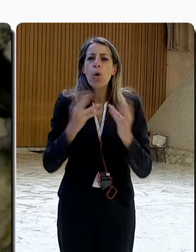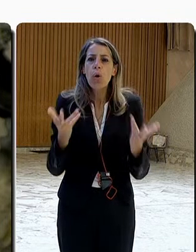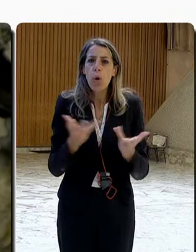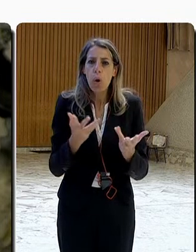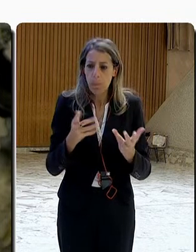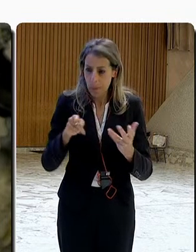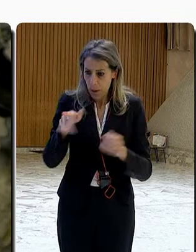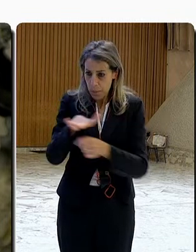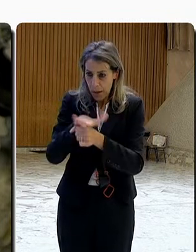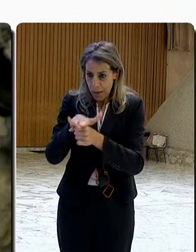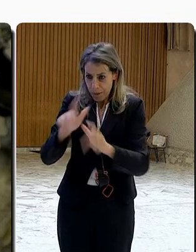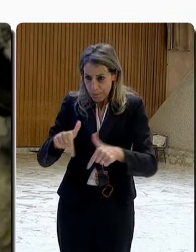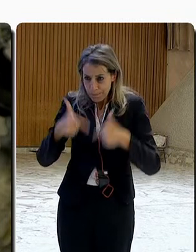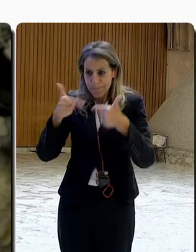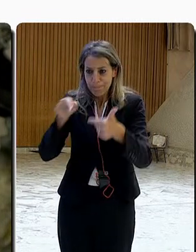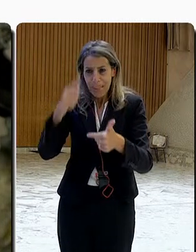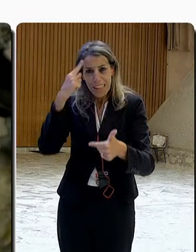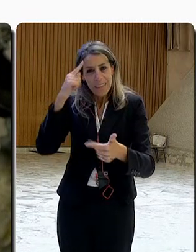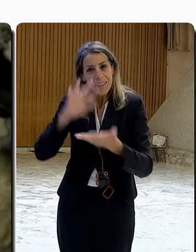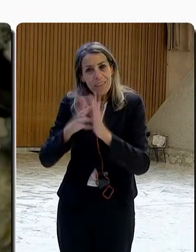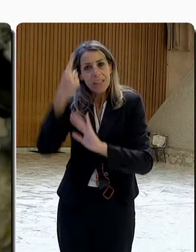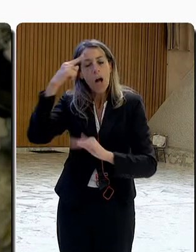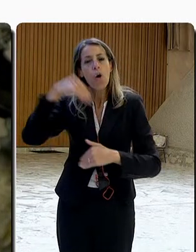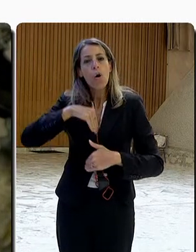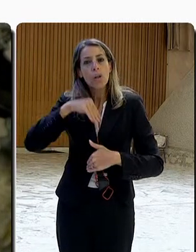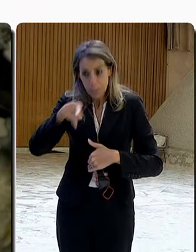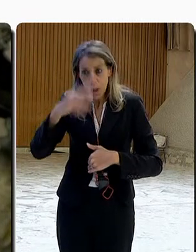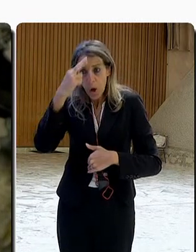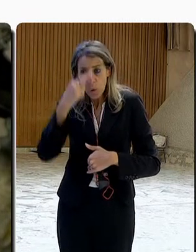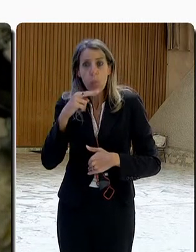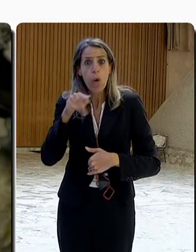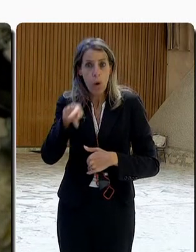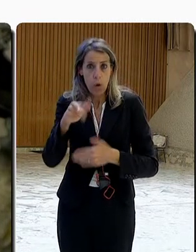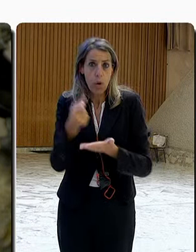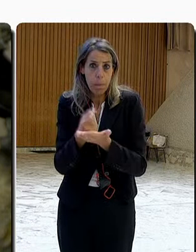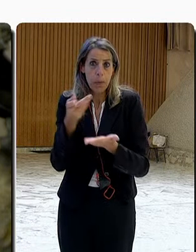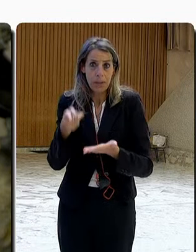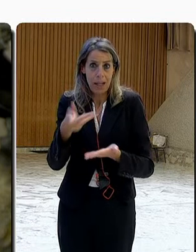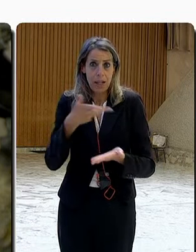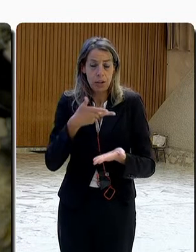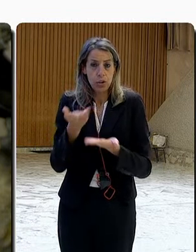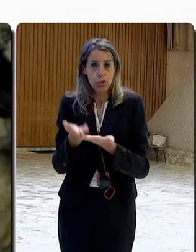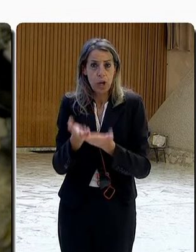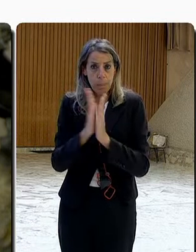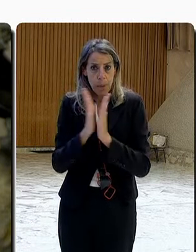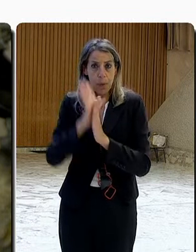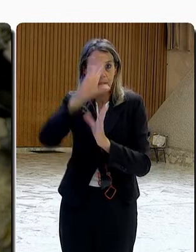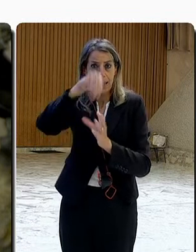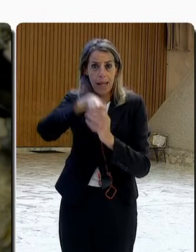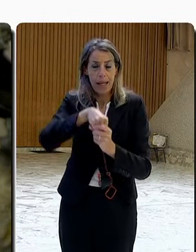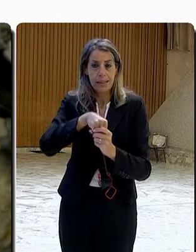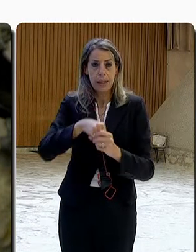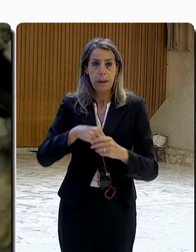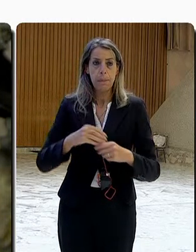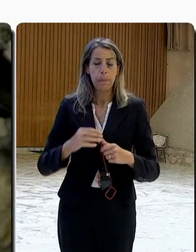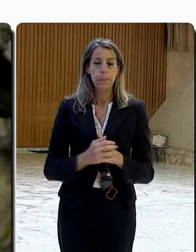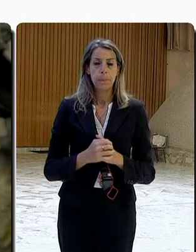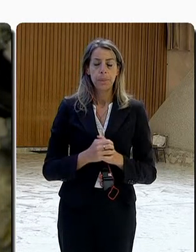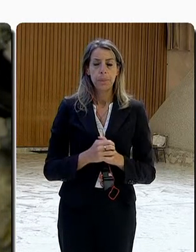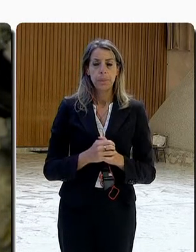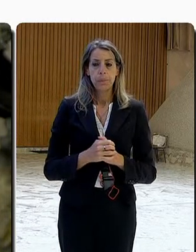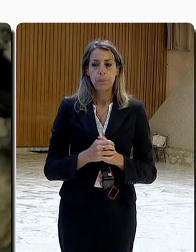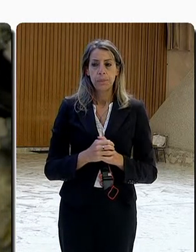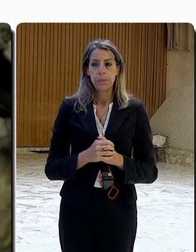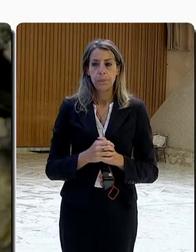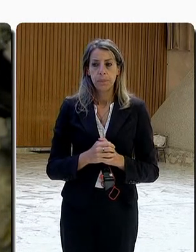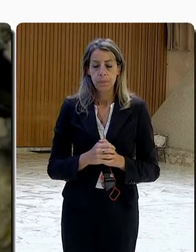le famiglie consapevoli del ruolo che essi hanno nella Chiesa. Quali